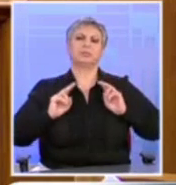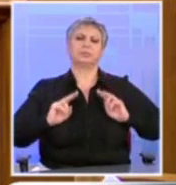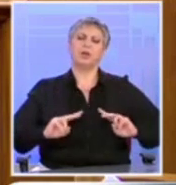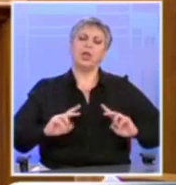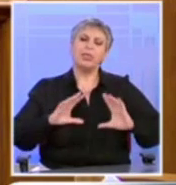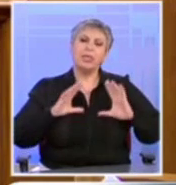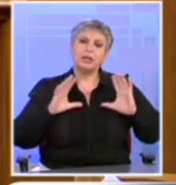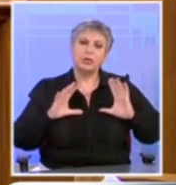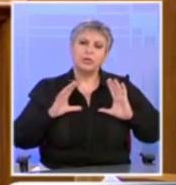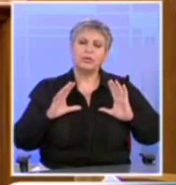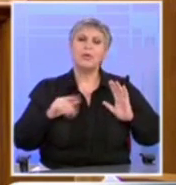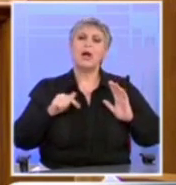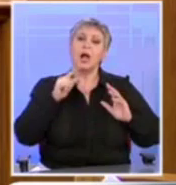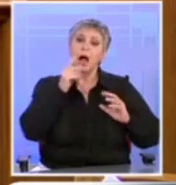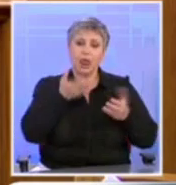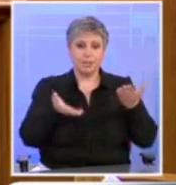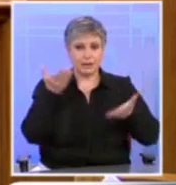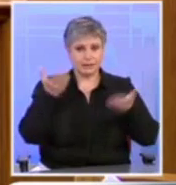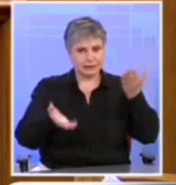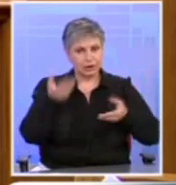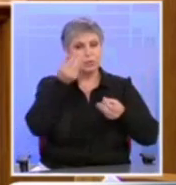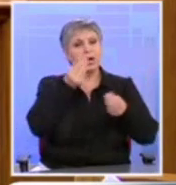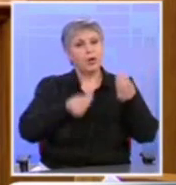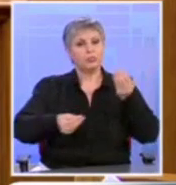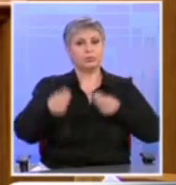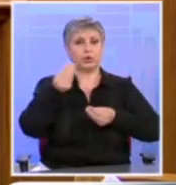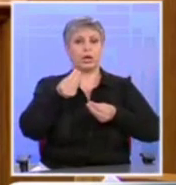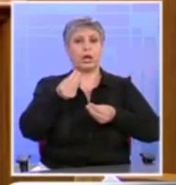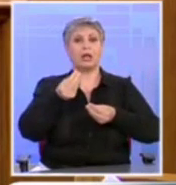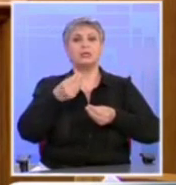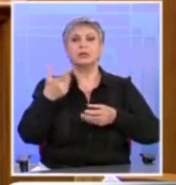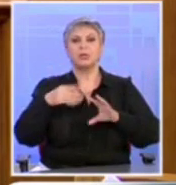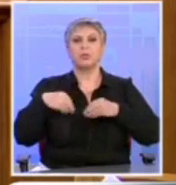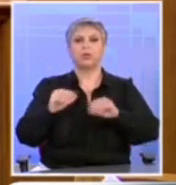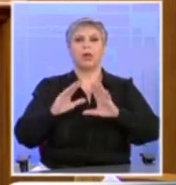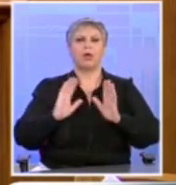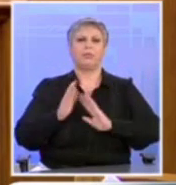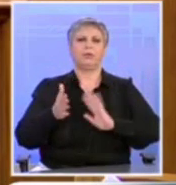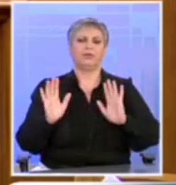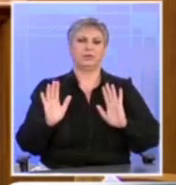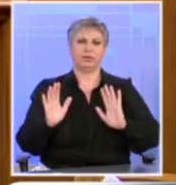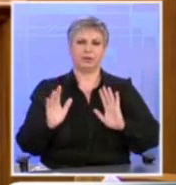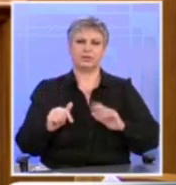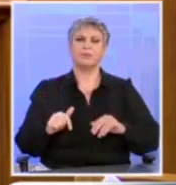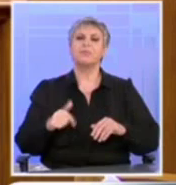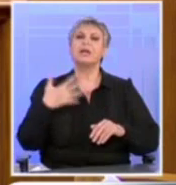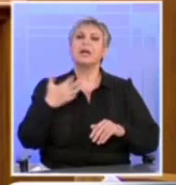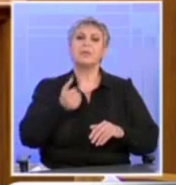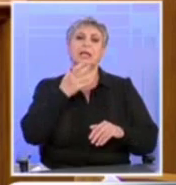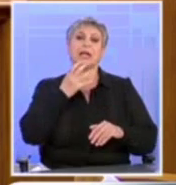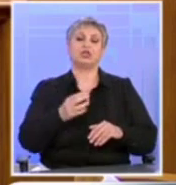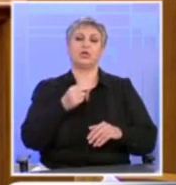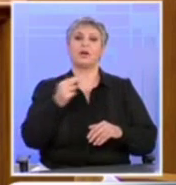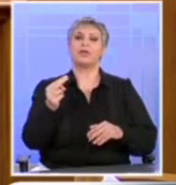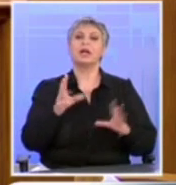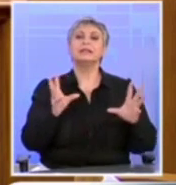περιπτώσει είναι πολύ καλύτερο αναφυσβήτητα από το ΤΑΙΠΕΔ κτλ. Υπάρχει ένα ζήτημα σοβαρό με τους αγρότες και